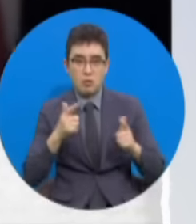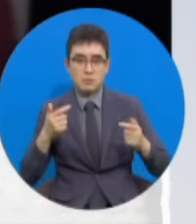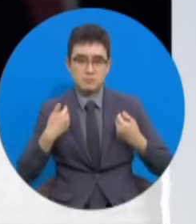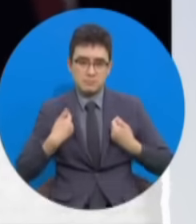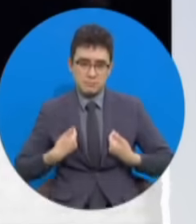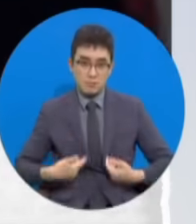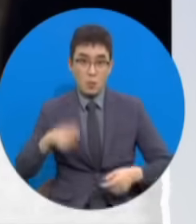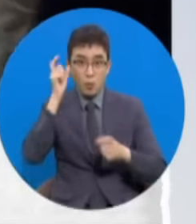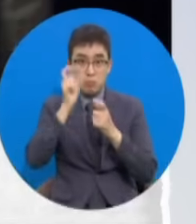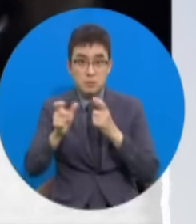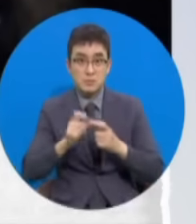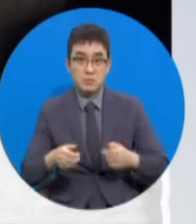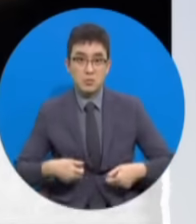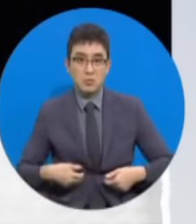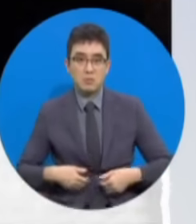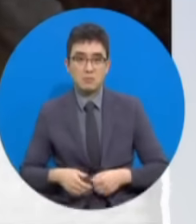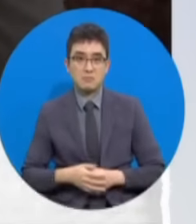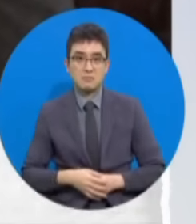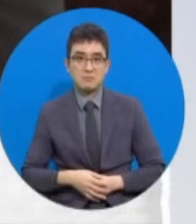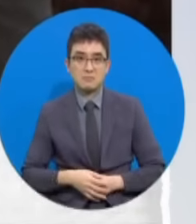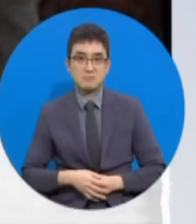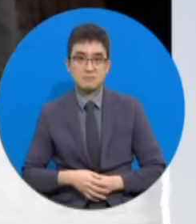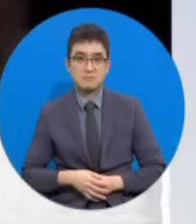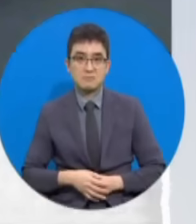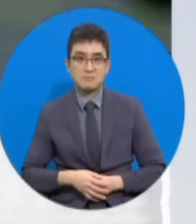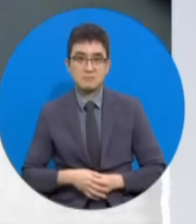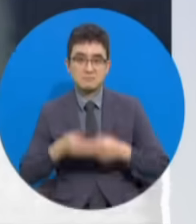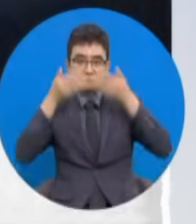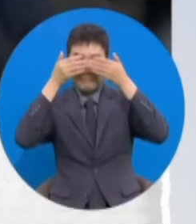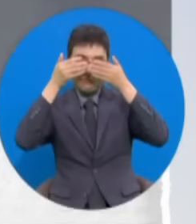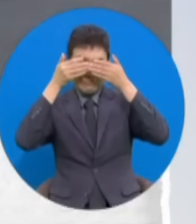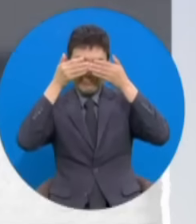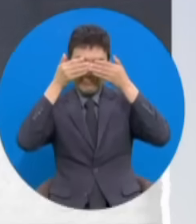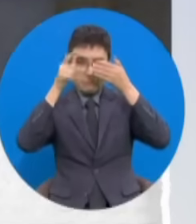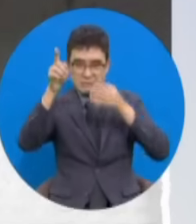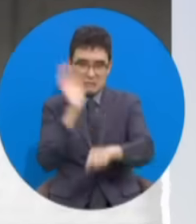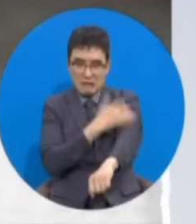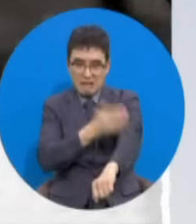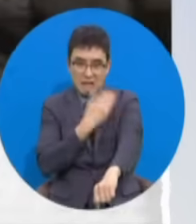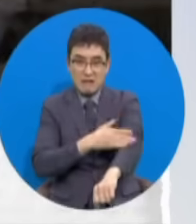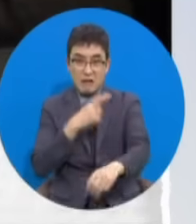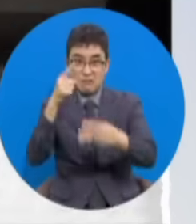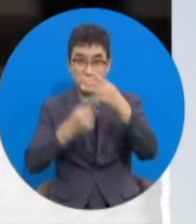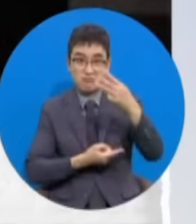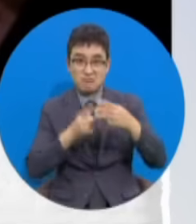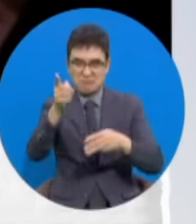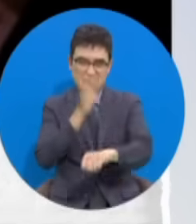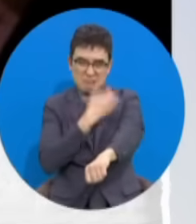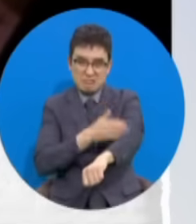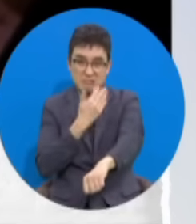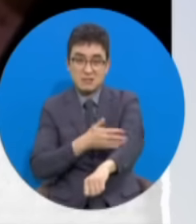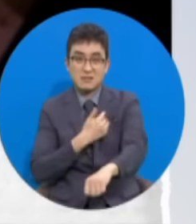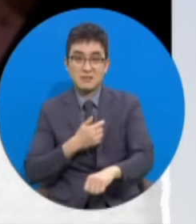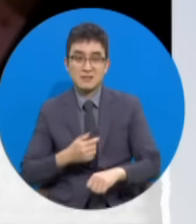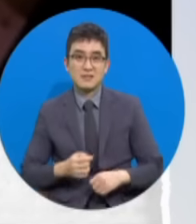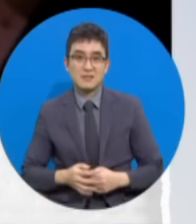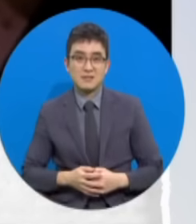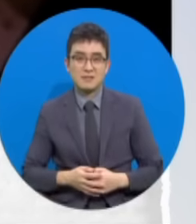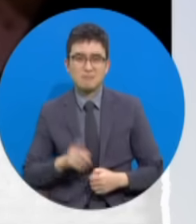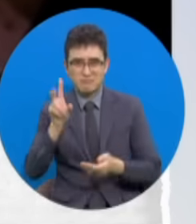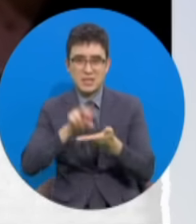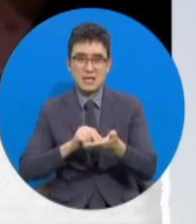고민할 줄 알아야 되는데 기승전 윤석열 정부나 문제를 삼으려고 하다 보니까 IAEA는 유엔 산하기구 아니다 이렇게 얘기를 합니다. 그리고